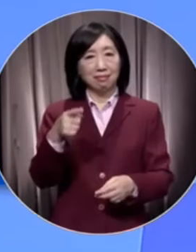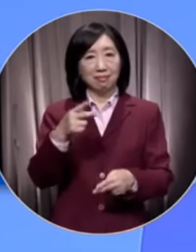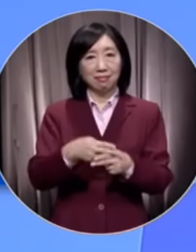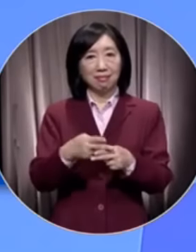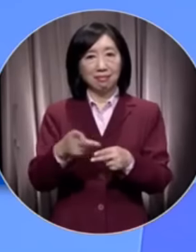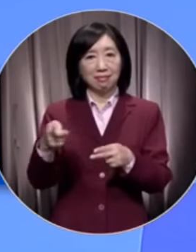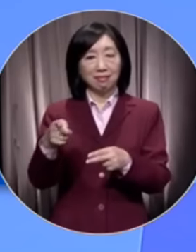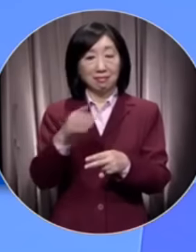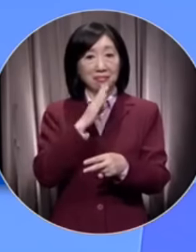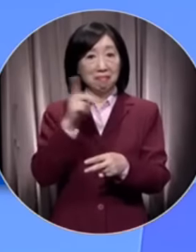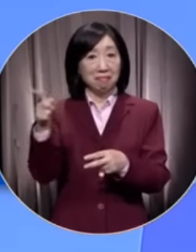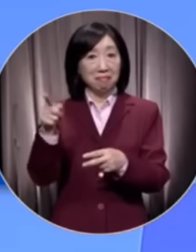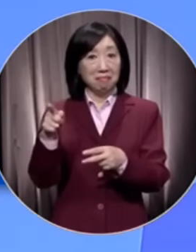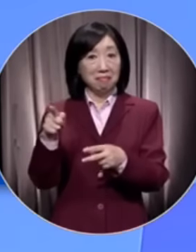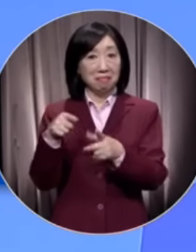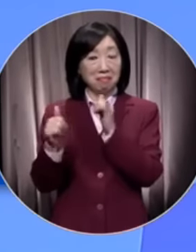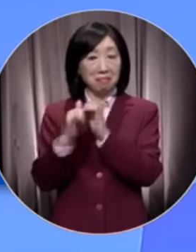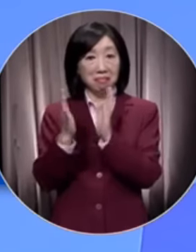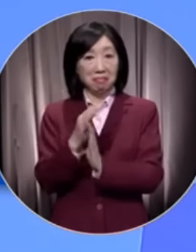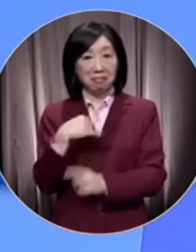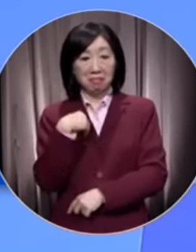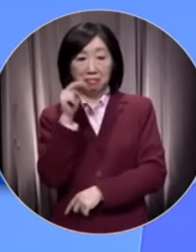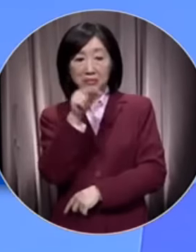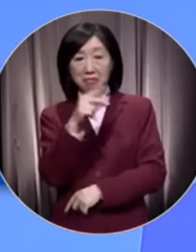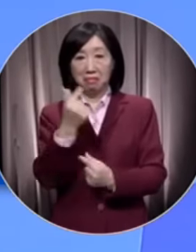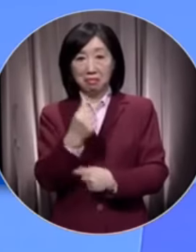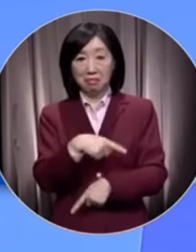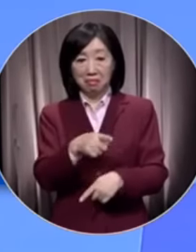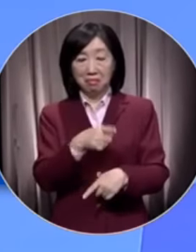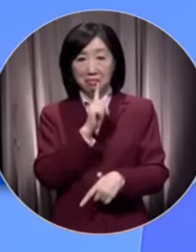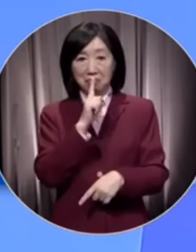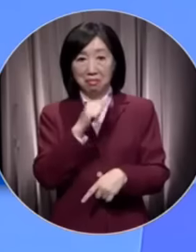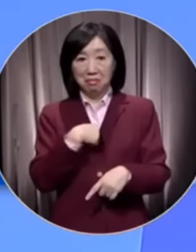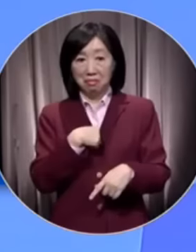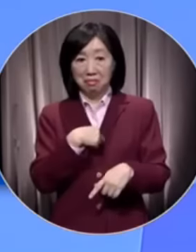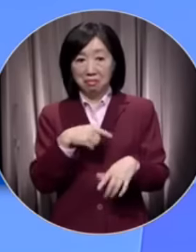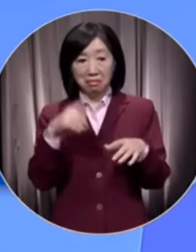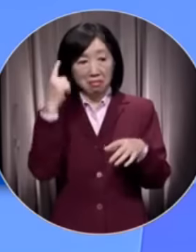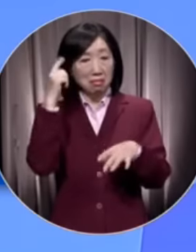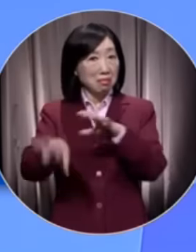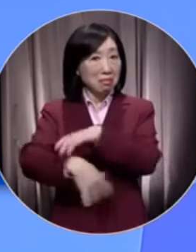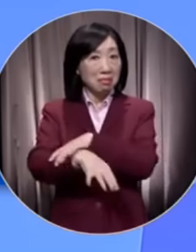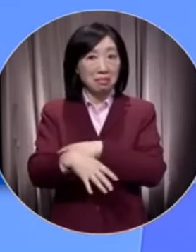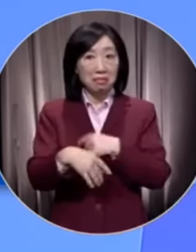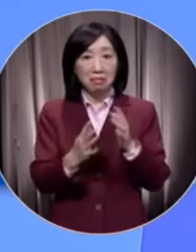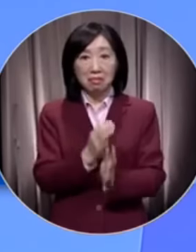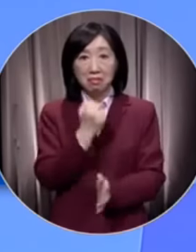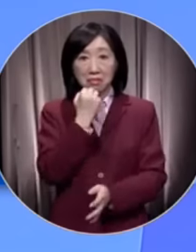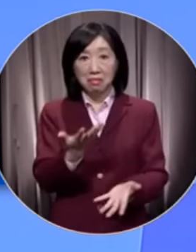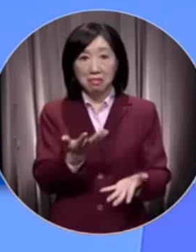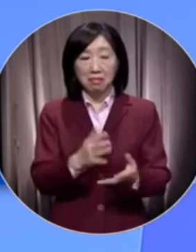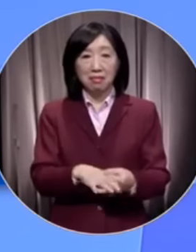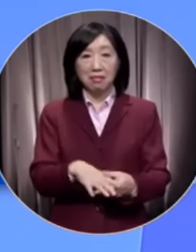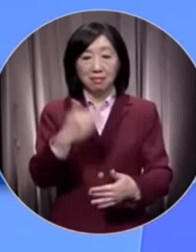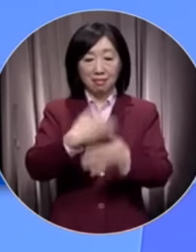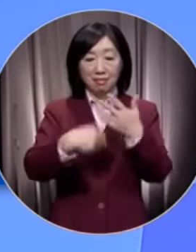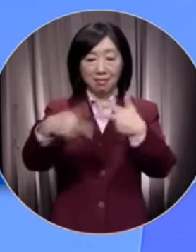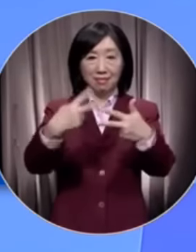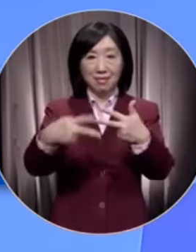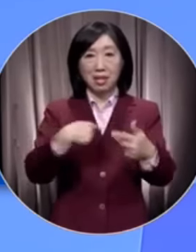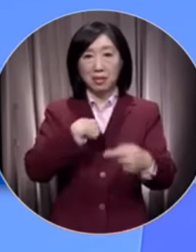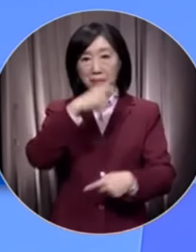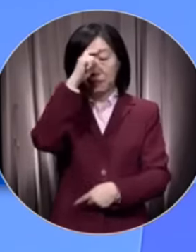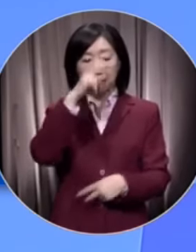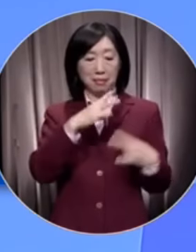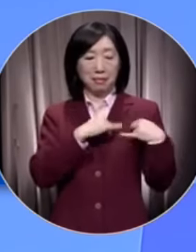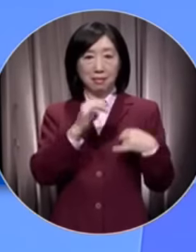民给他一张大大的空白支票。到今天为止剩下2个星期，我希望蔡主席我们